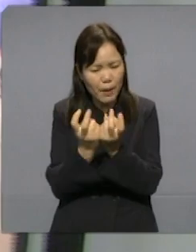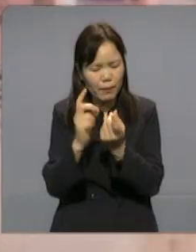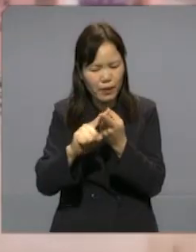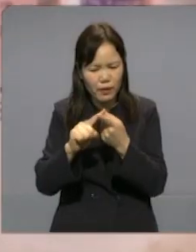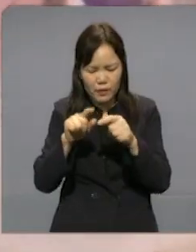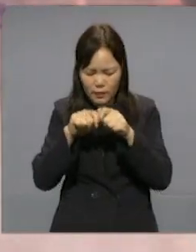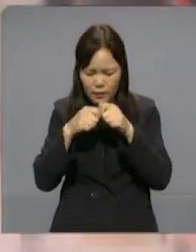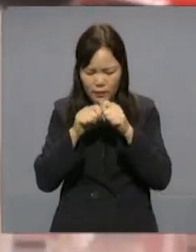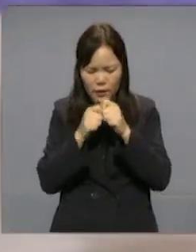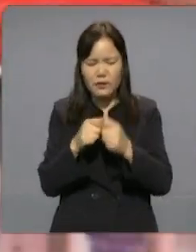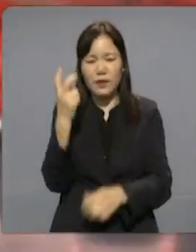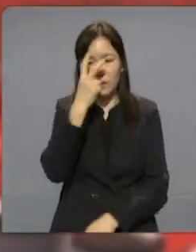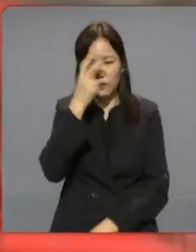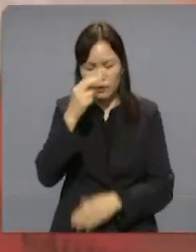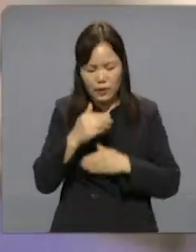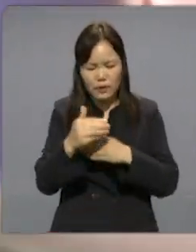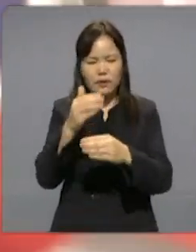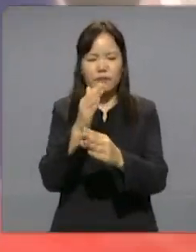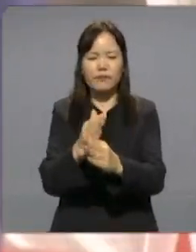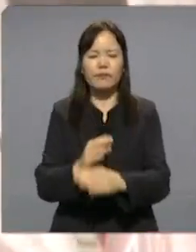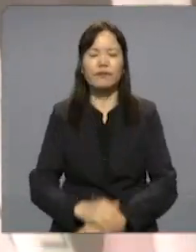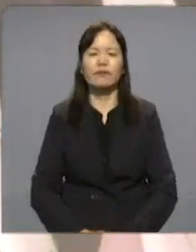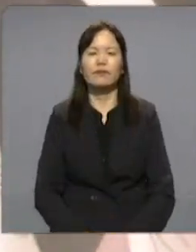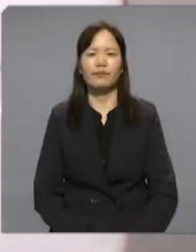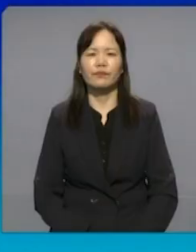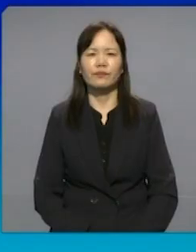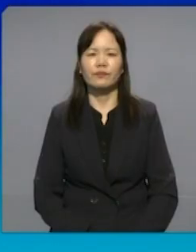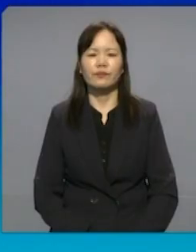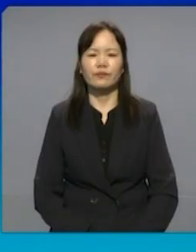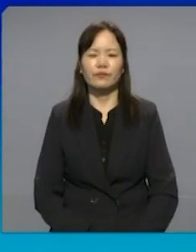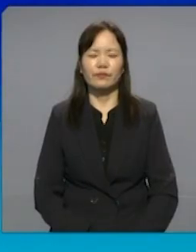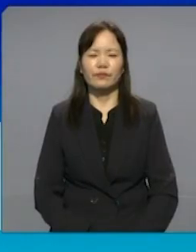상세 역학조사를 진행하고 있다고 밝혔습니다.